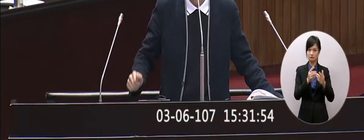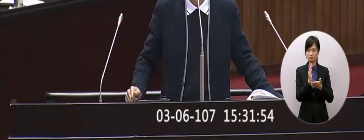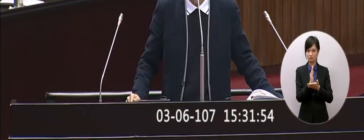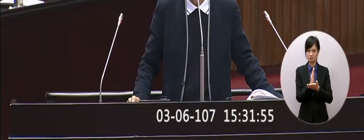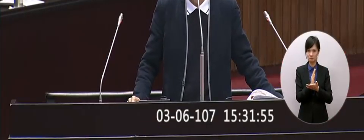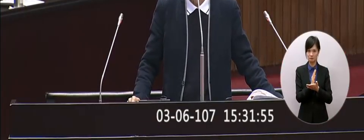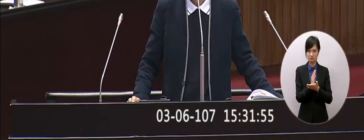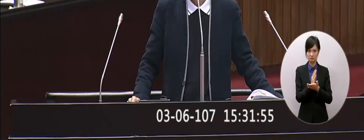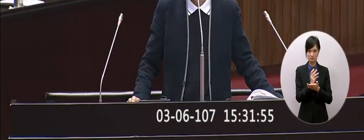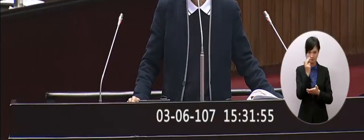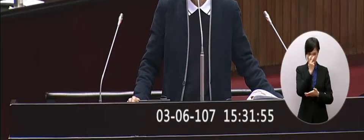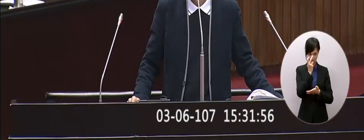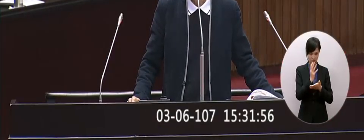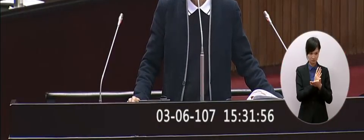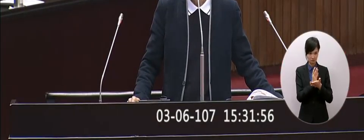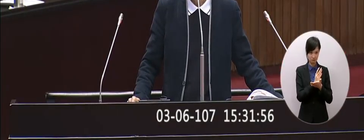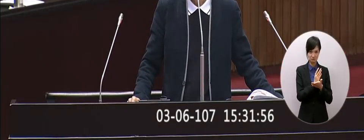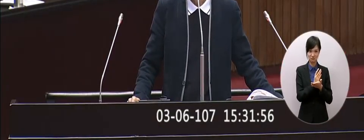鉴定体系的一个失能，